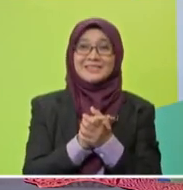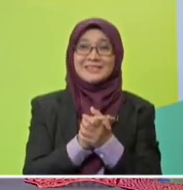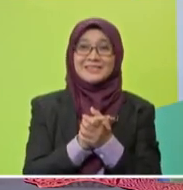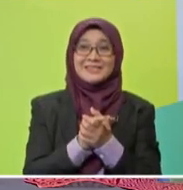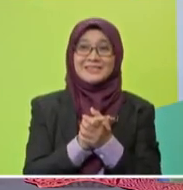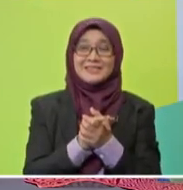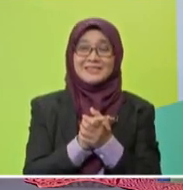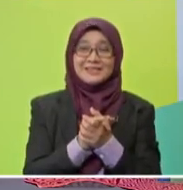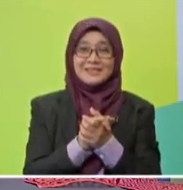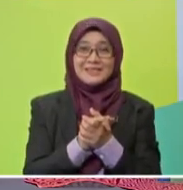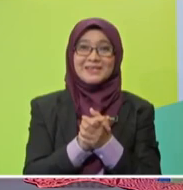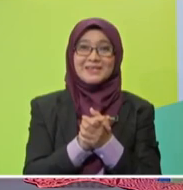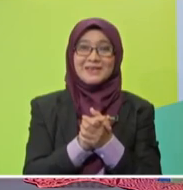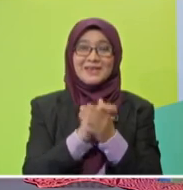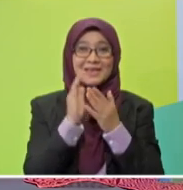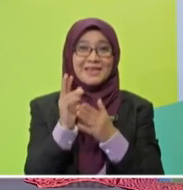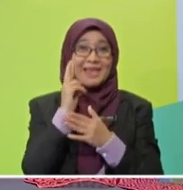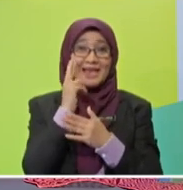di atas